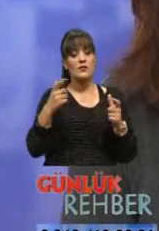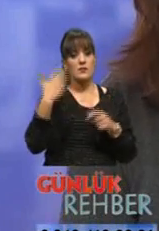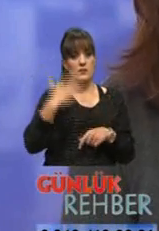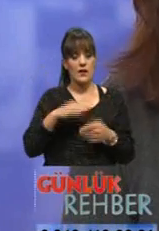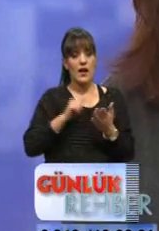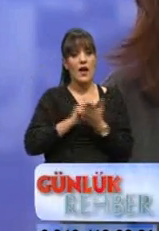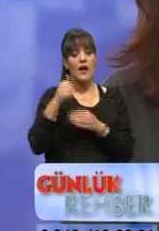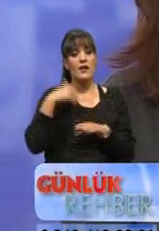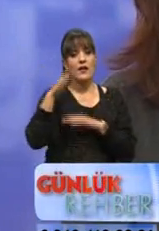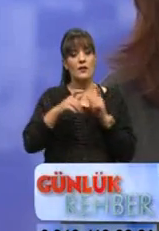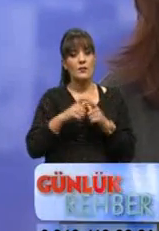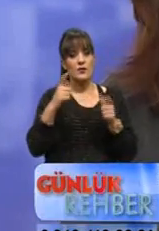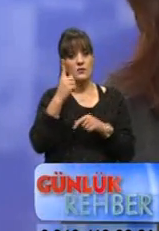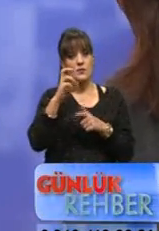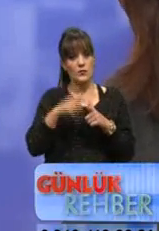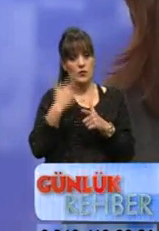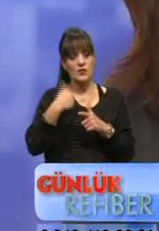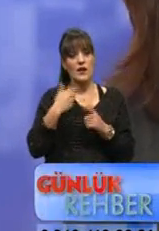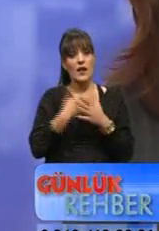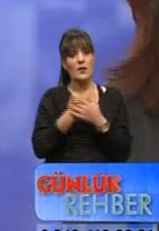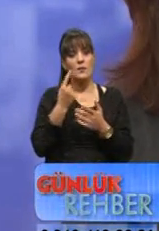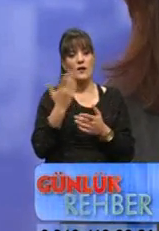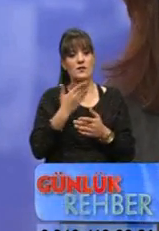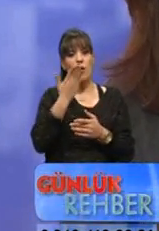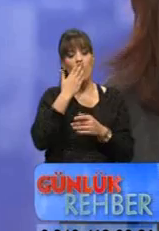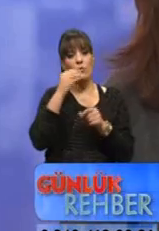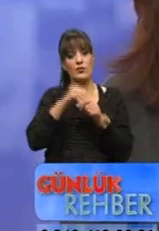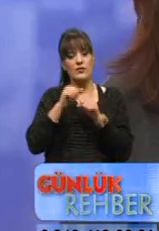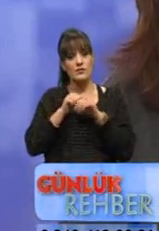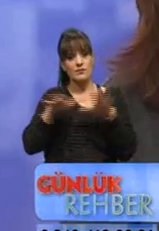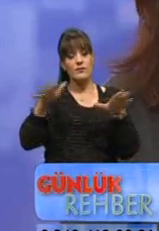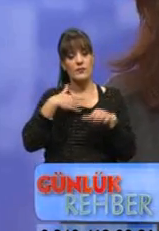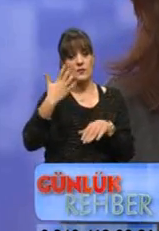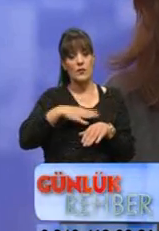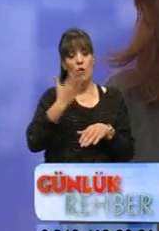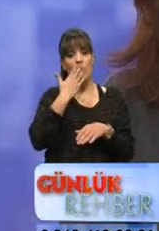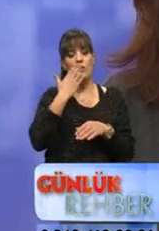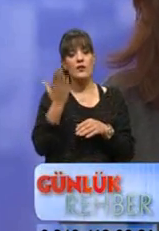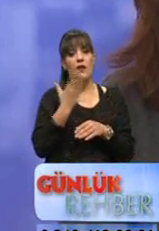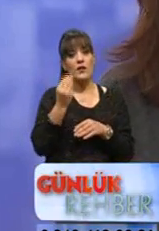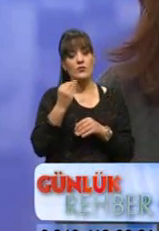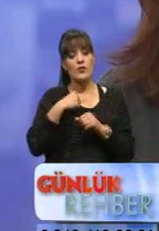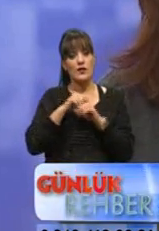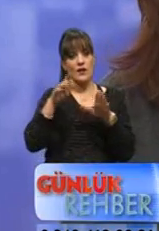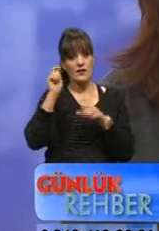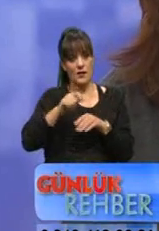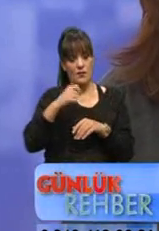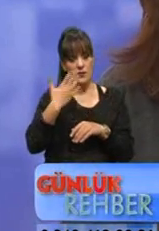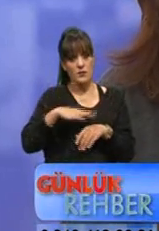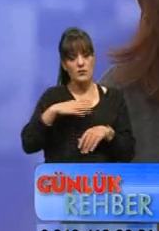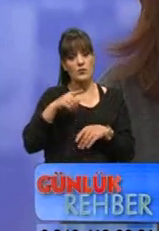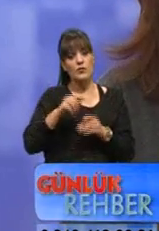istediğimiz, her adımda geliştirdiğimiz bir proje. Hı-hı. Kelebeği biraz daha okullara açmak istiyoruz. Okullardan daha çok yayın yapmak istiyoruz. Hı-hı. Bunun yanı